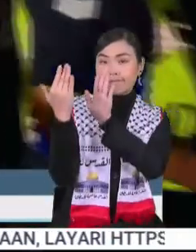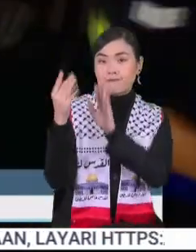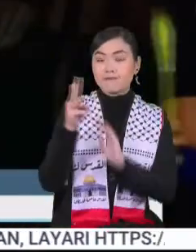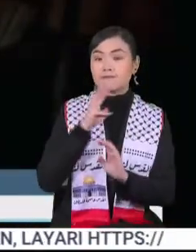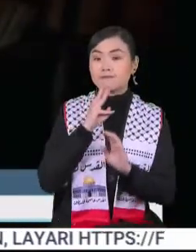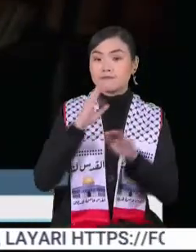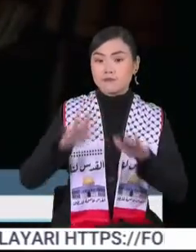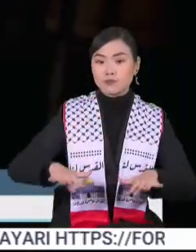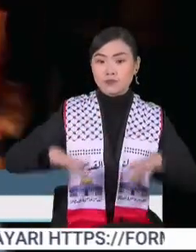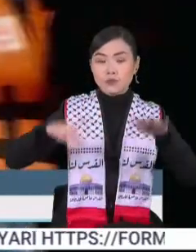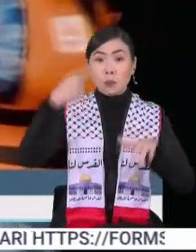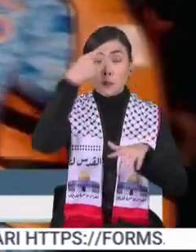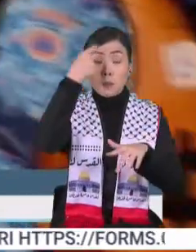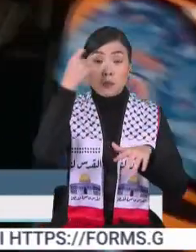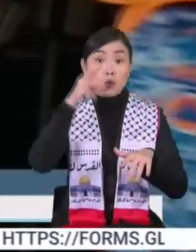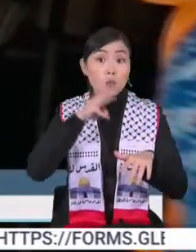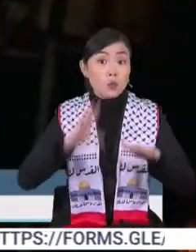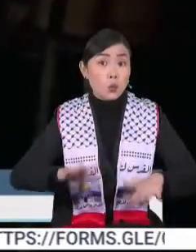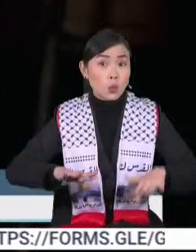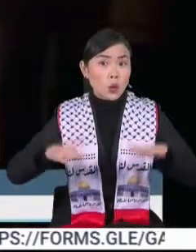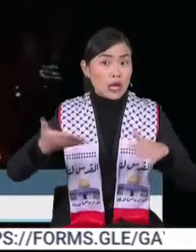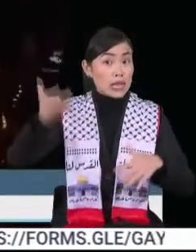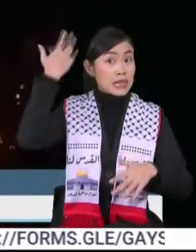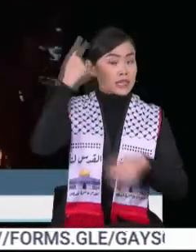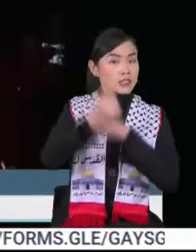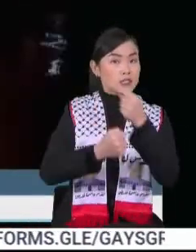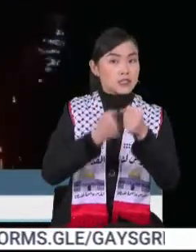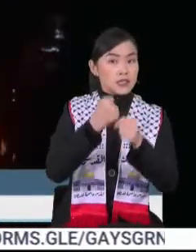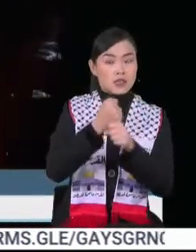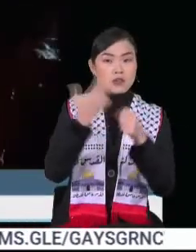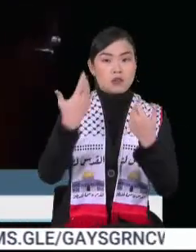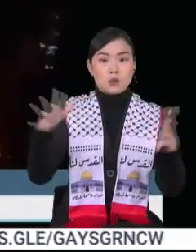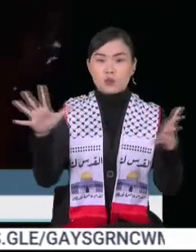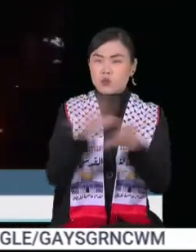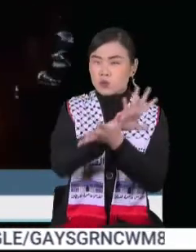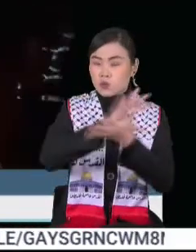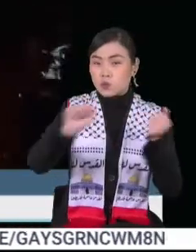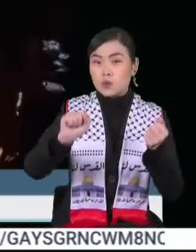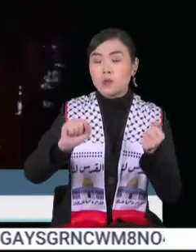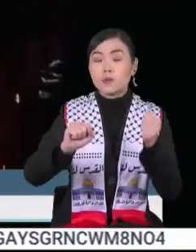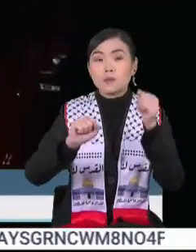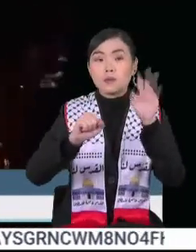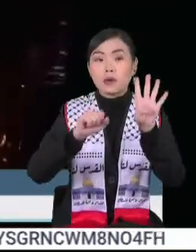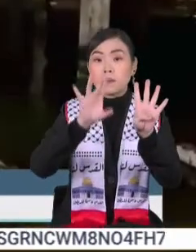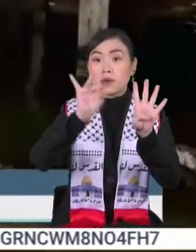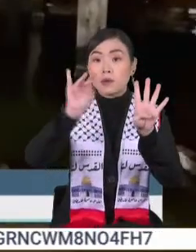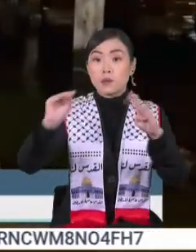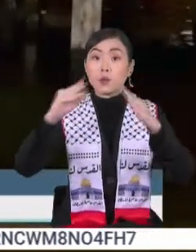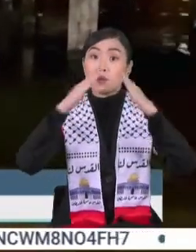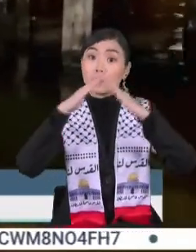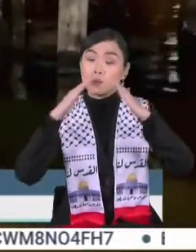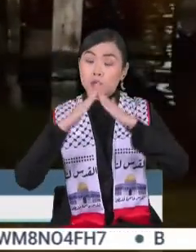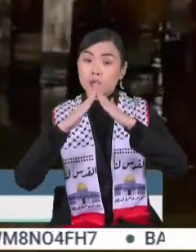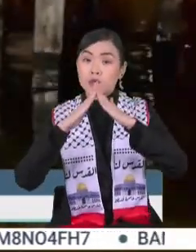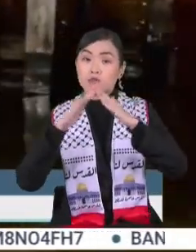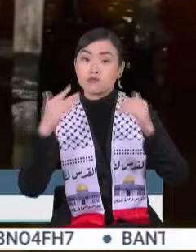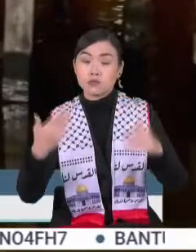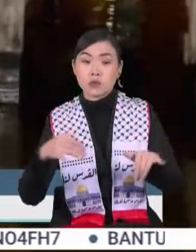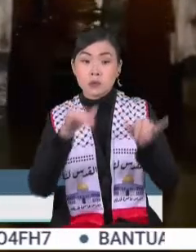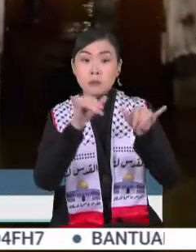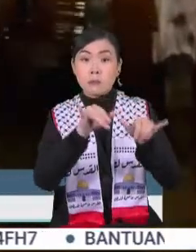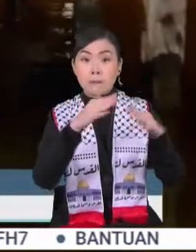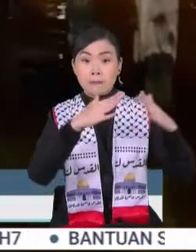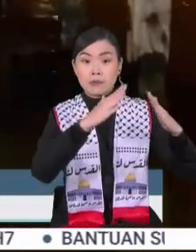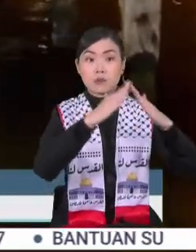kerana fenomena air laut pasang besar tahun lalu telah menjejaskan 486 buah rumah di penempatan atas